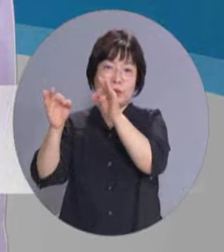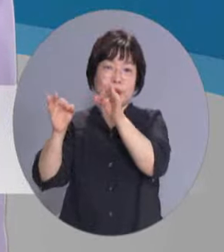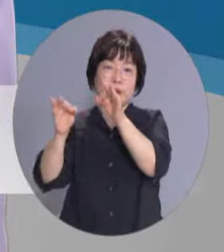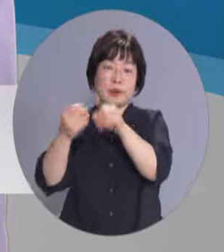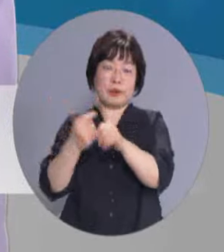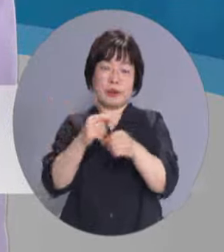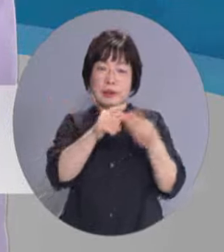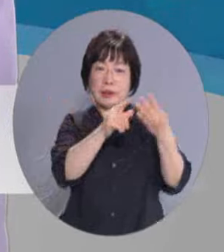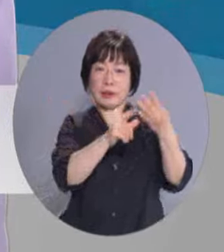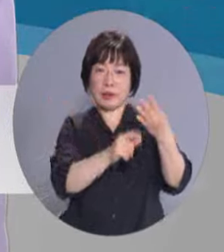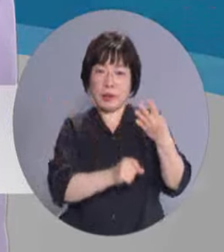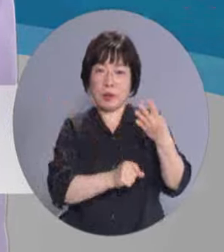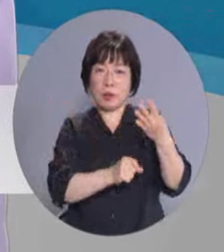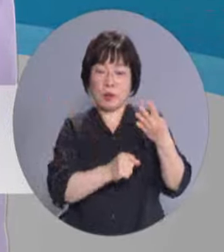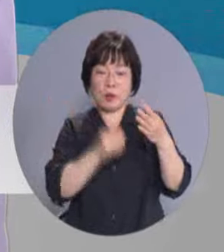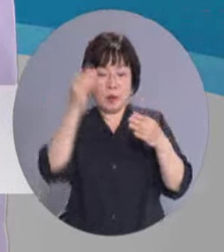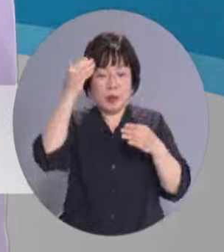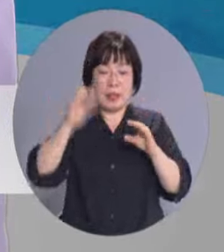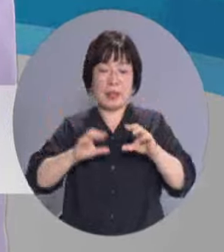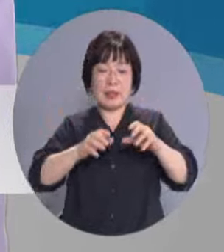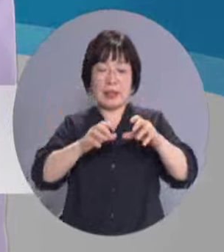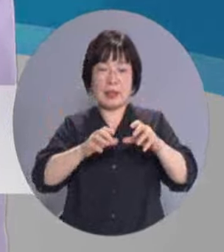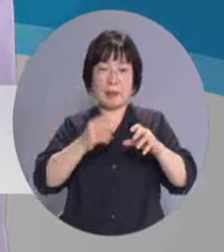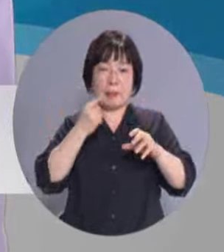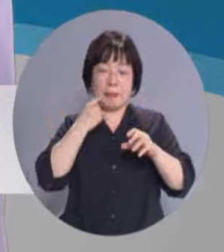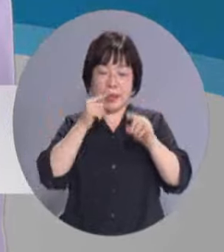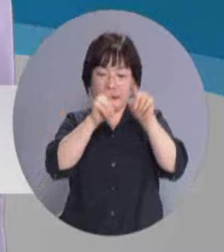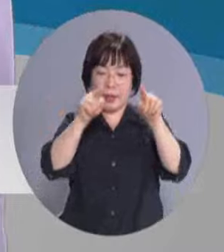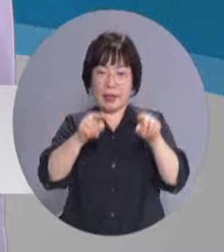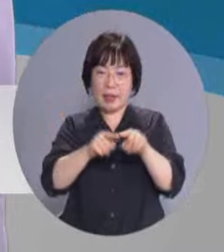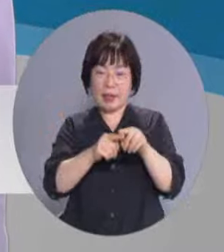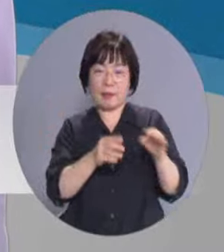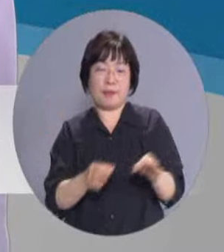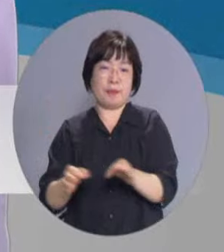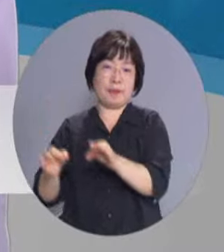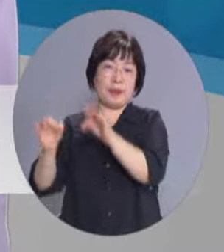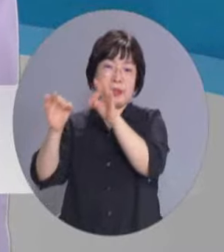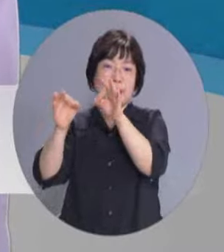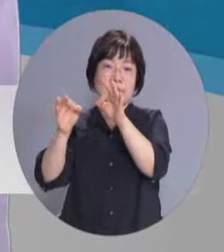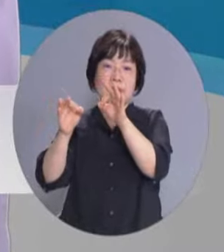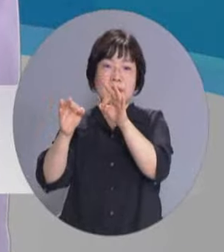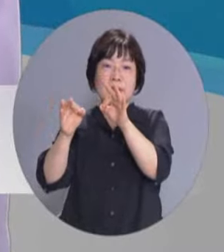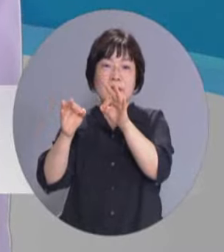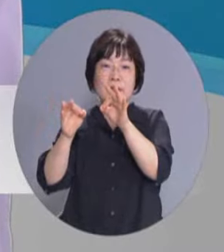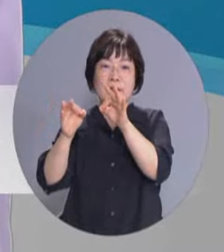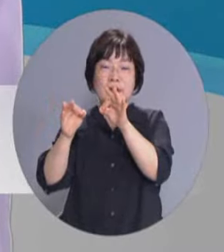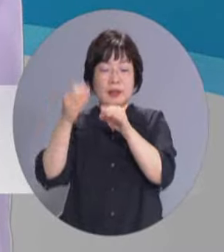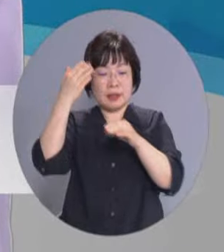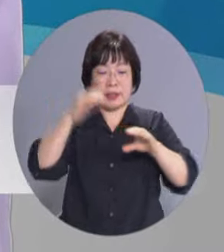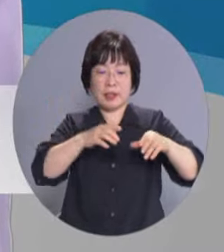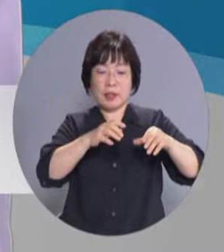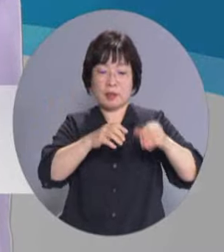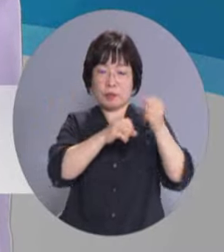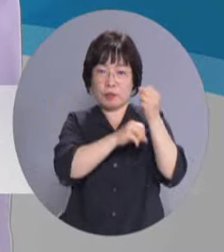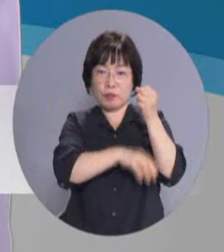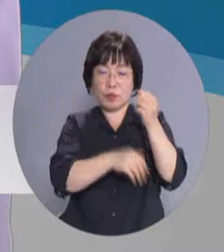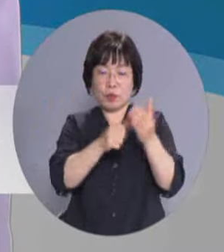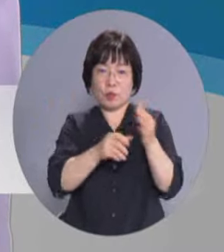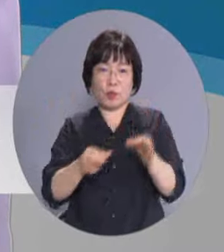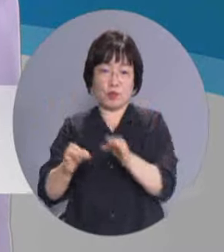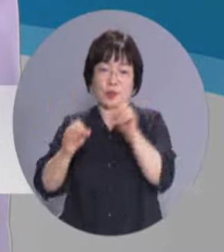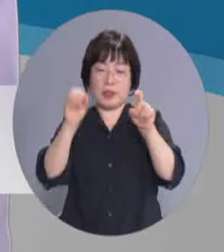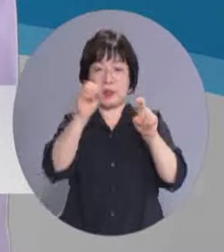지난달 김과 가공식품인 맛김 물가가 동시에 큰폭으로 올랐습니다 김원자가 상승률이